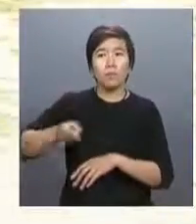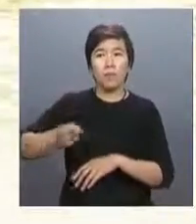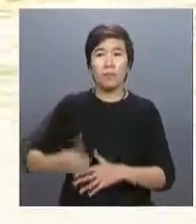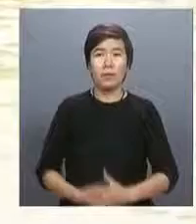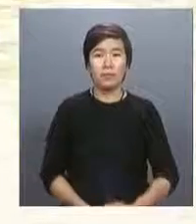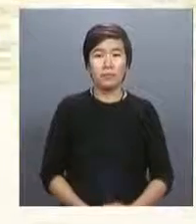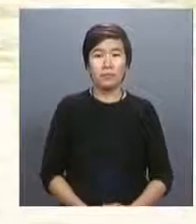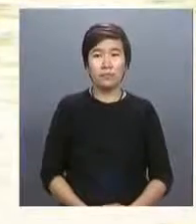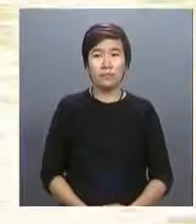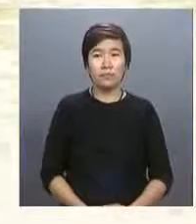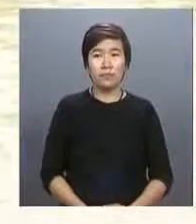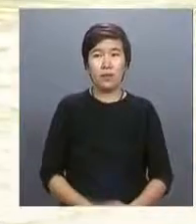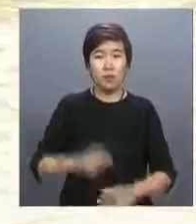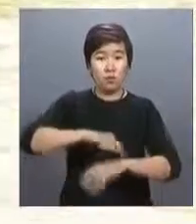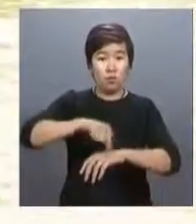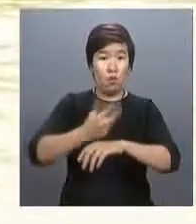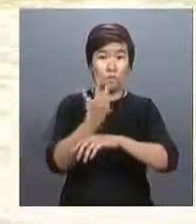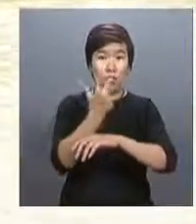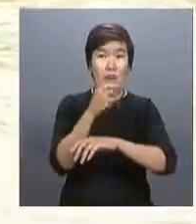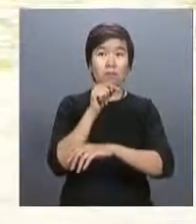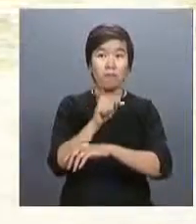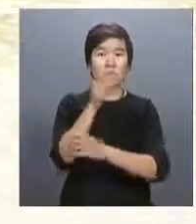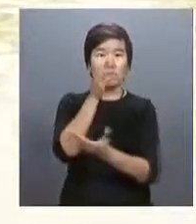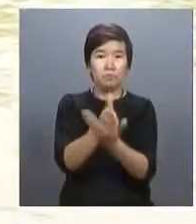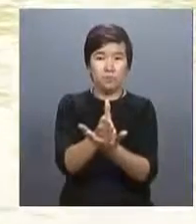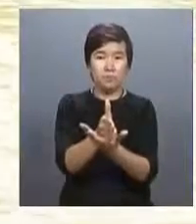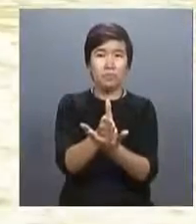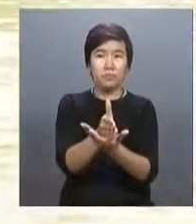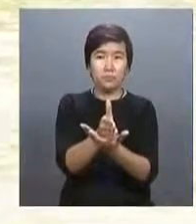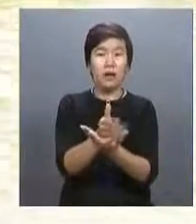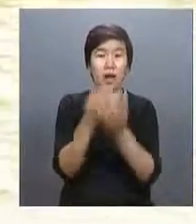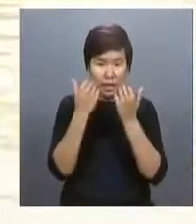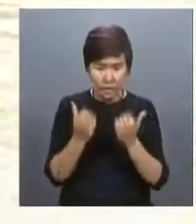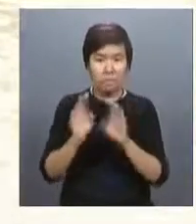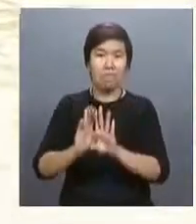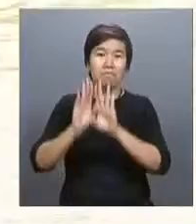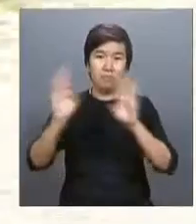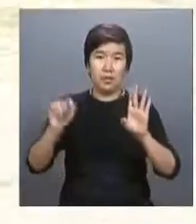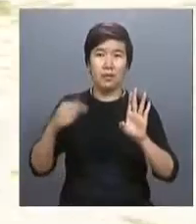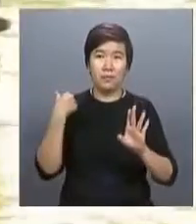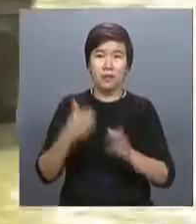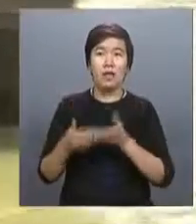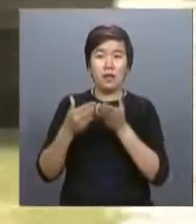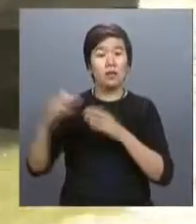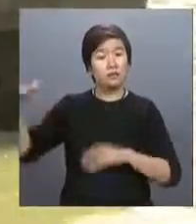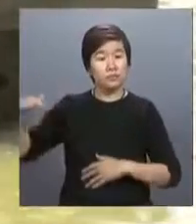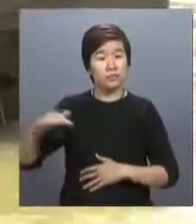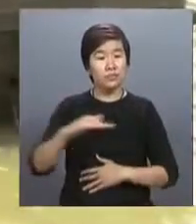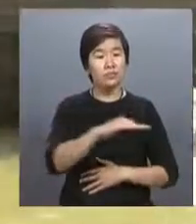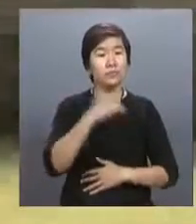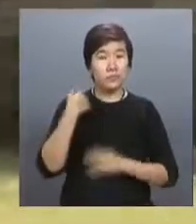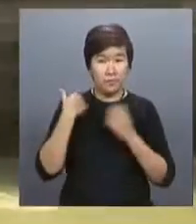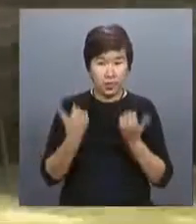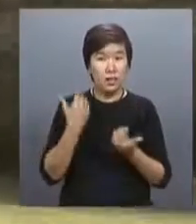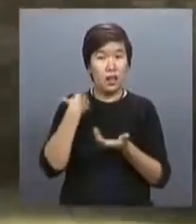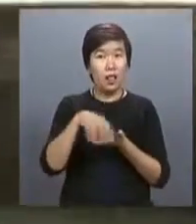ที่ช่วงประมาณ3ชั่วโมงที่ผ่านมาค่ะมีการพักการให้บริการที่ท่าเทียบเรือตรงจุดนี้ค่ะและนี่ก็คือบรรยากาศที่เกิดขึ้นทั้งหม